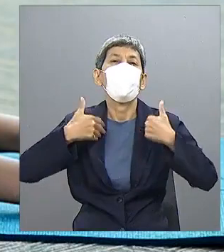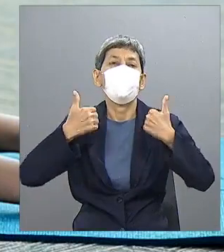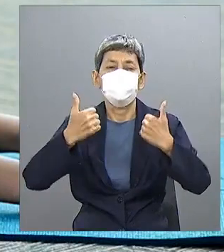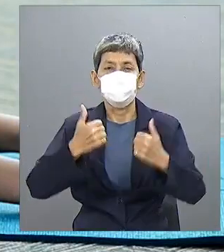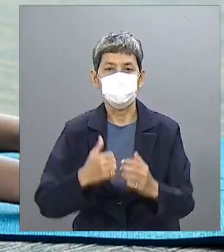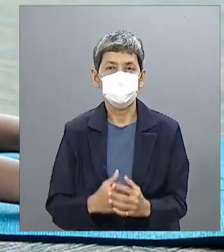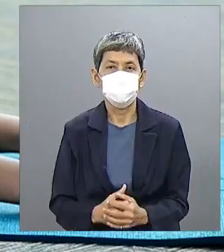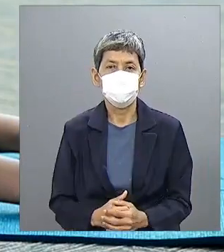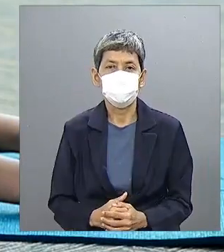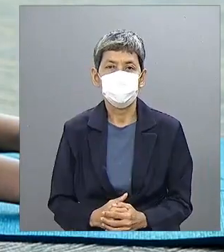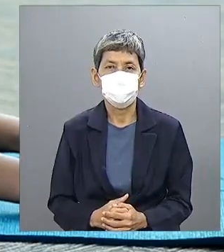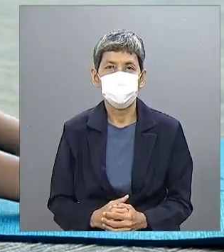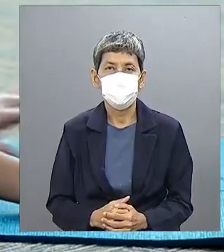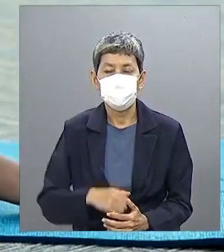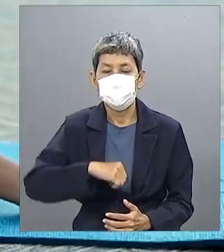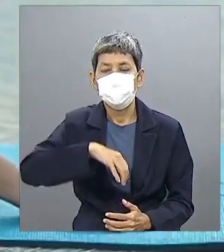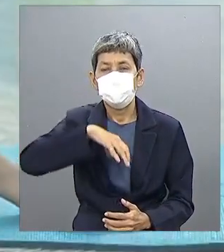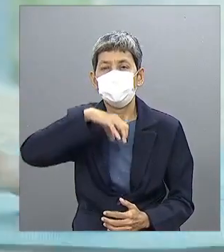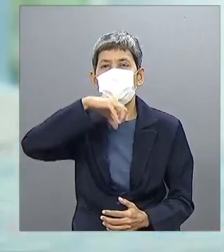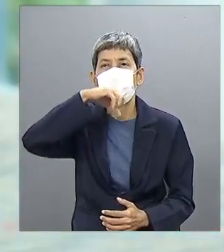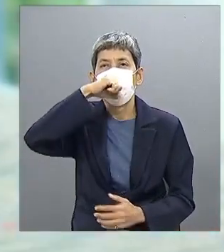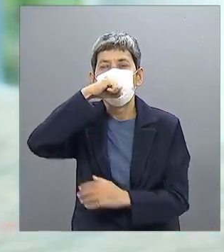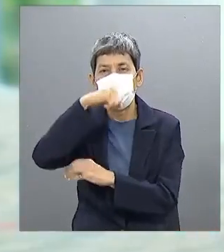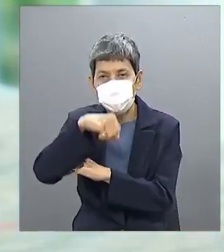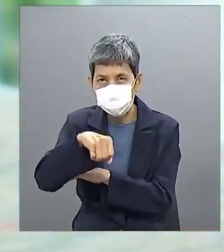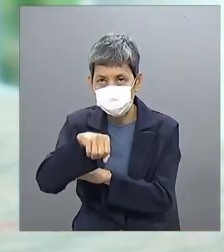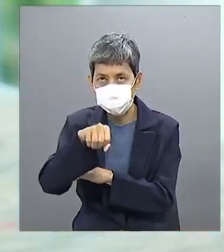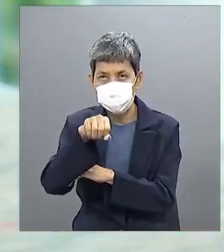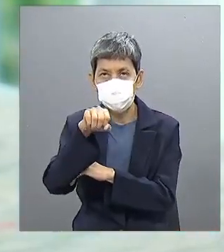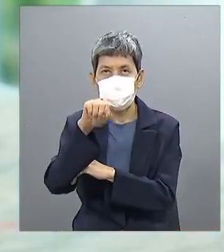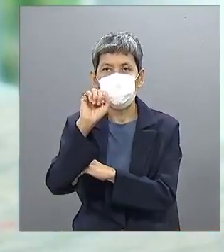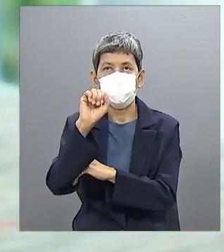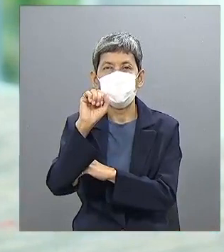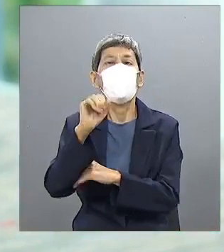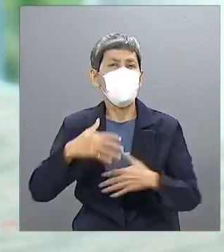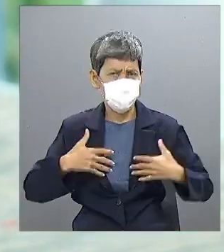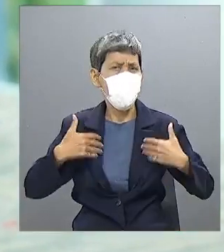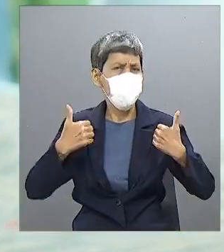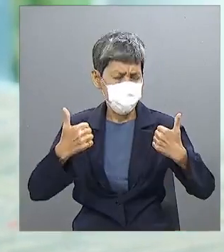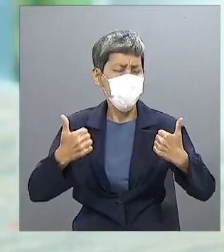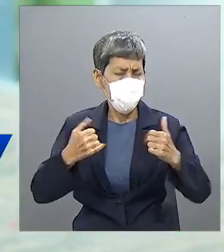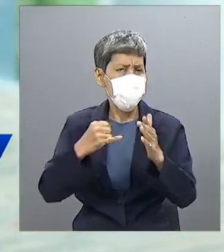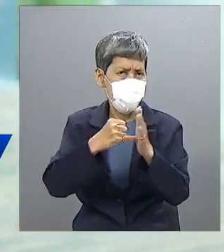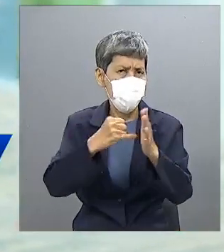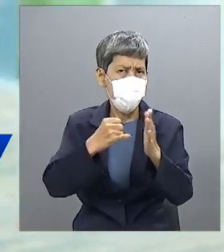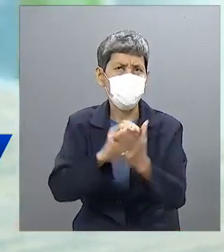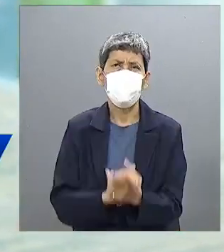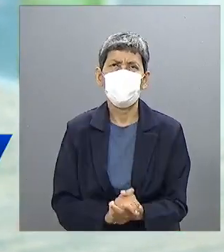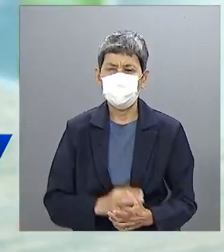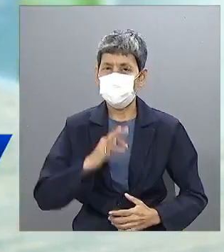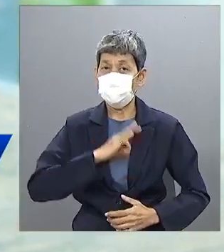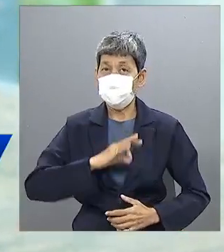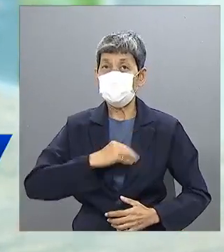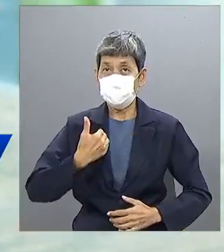หายใจเข้าขึ้นหานั่งบนส้นเท้าค่ะสบายๆนะเป็นท่าแบบง่ายๆแต่ว่าจะรู้สึกได้เลยว่ามีการ